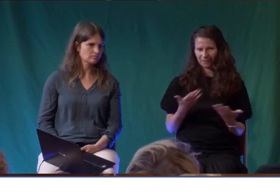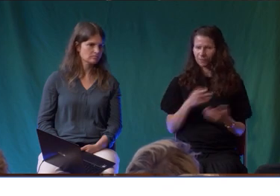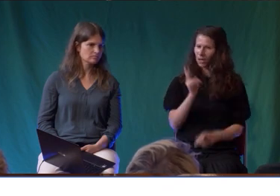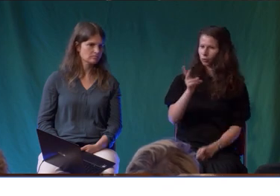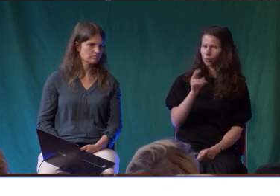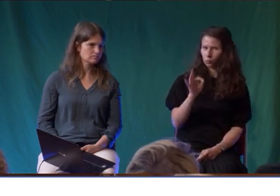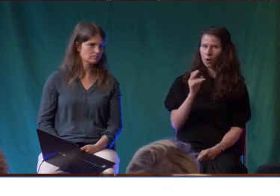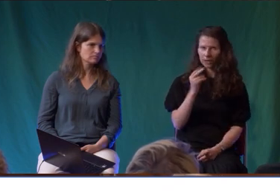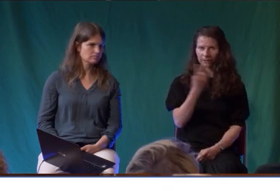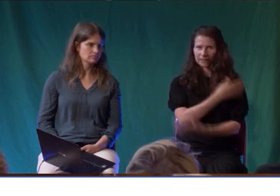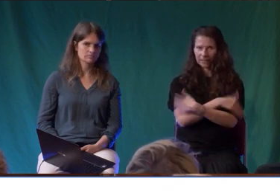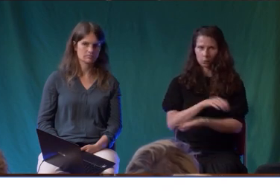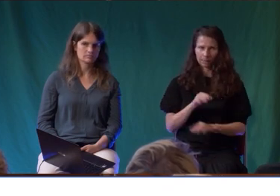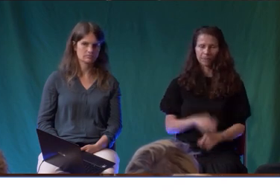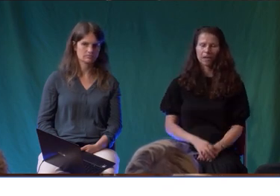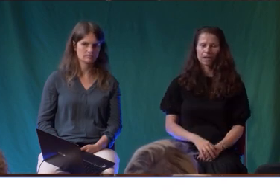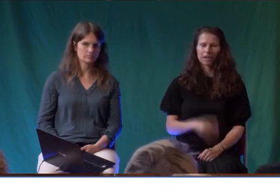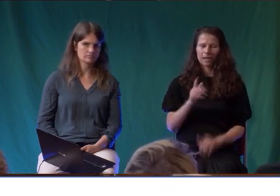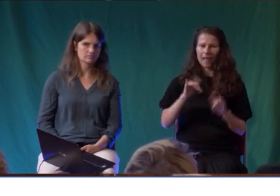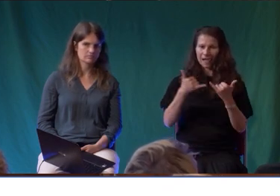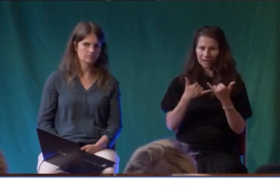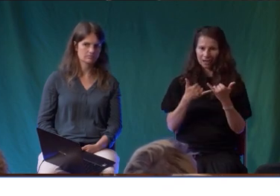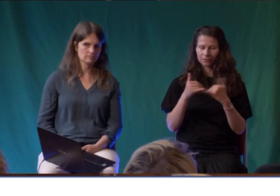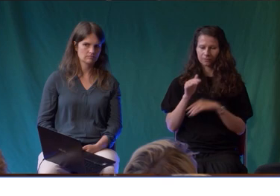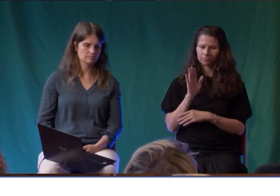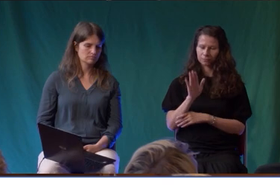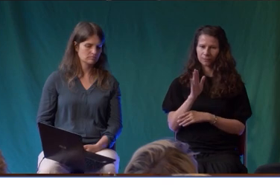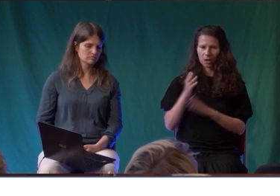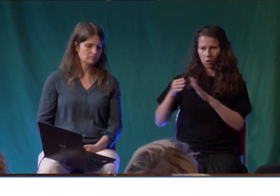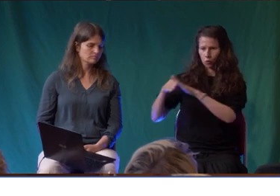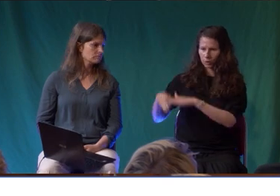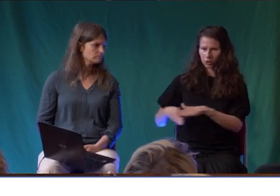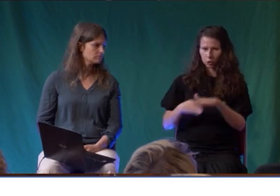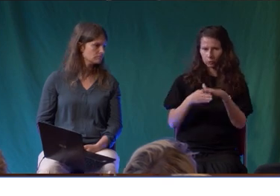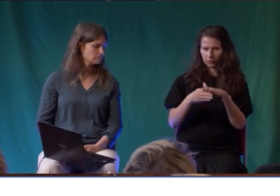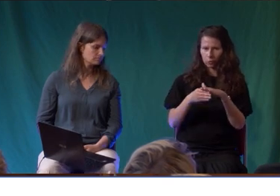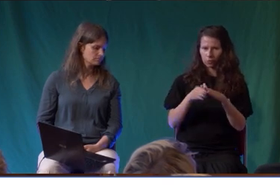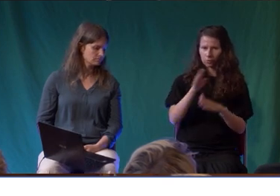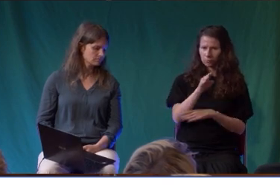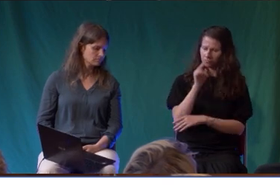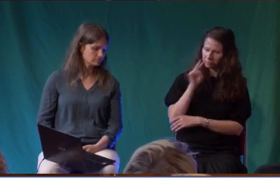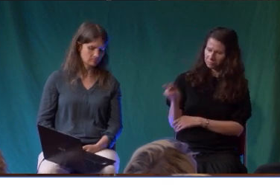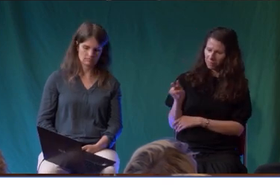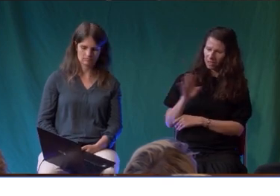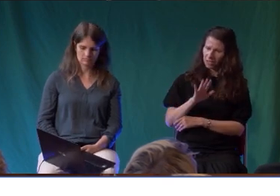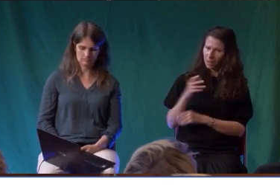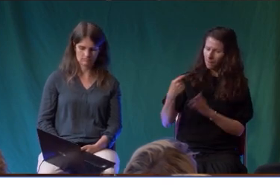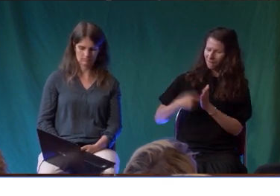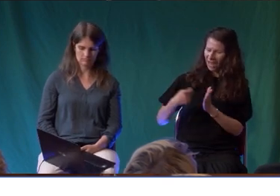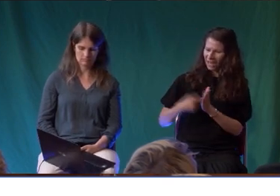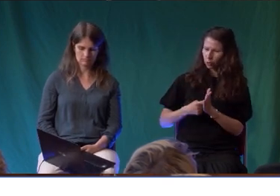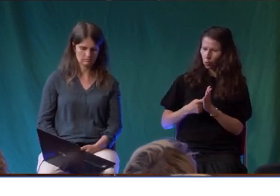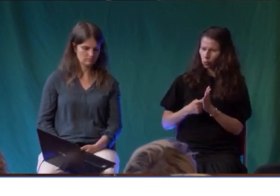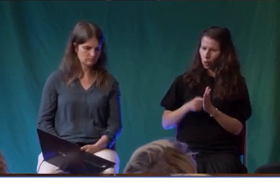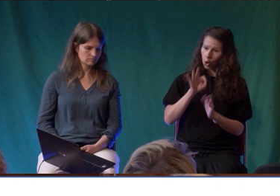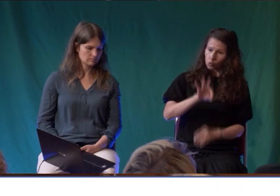ähm Eltern sind in der Bewertung ihrer Unterstützung oft sehr hin und hergerissen gewesen also